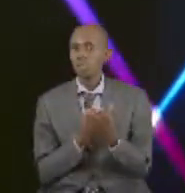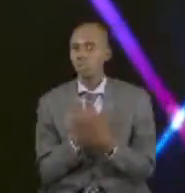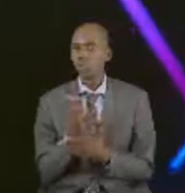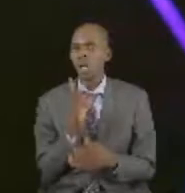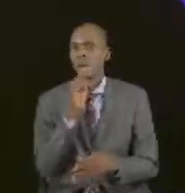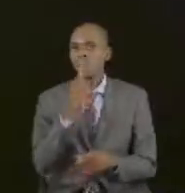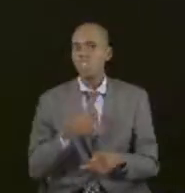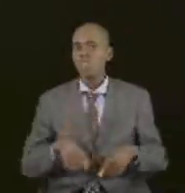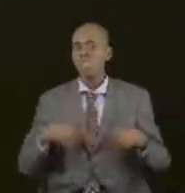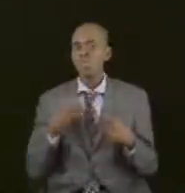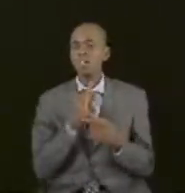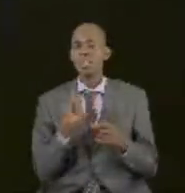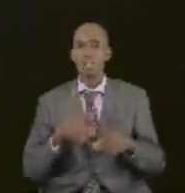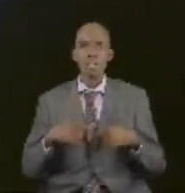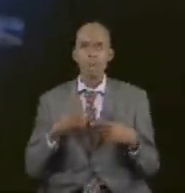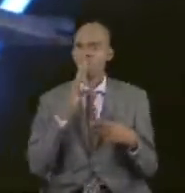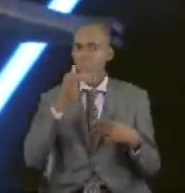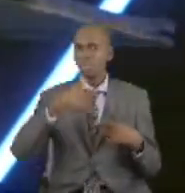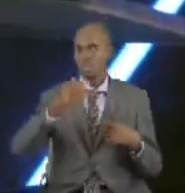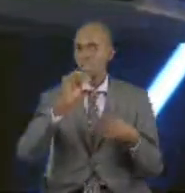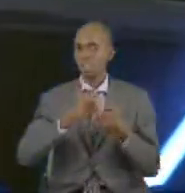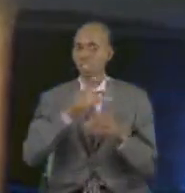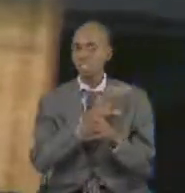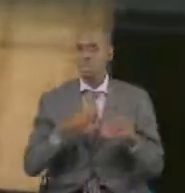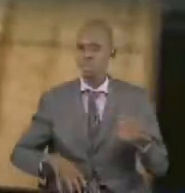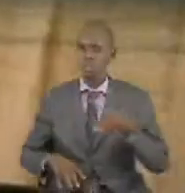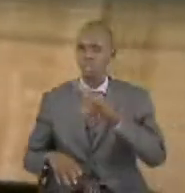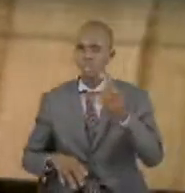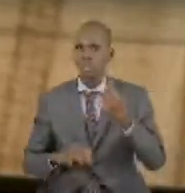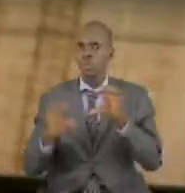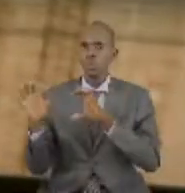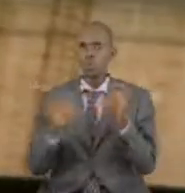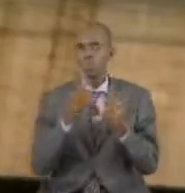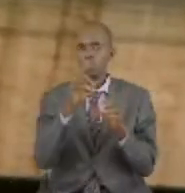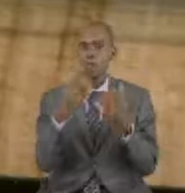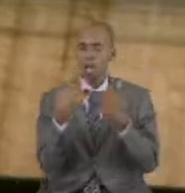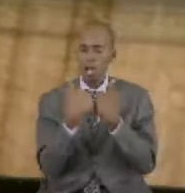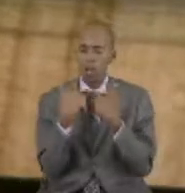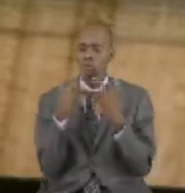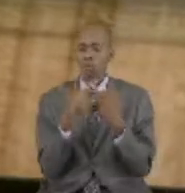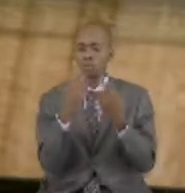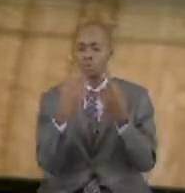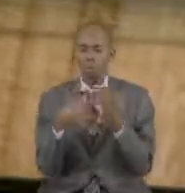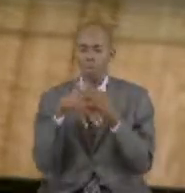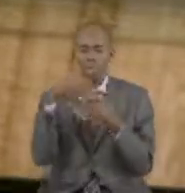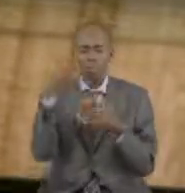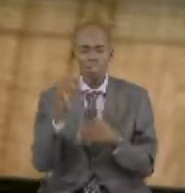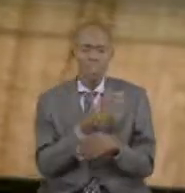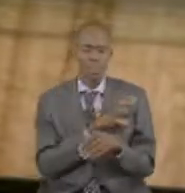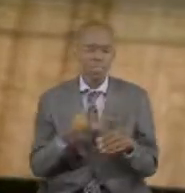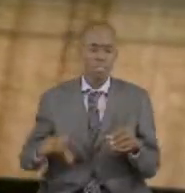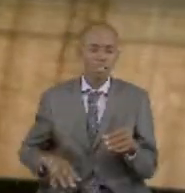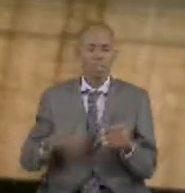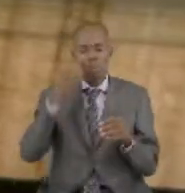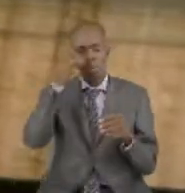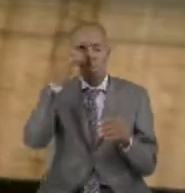que vit dans le mensonge jours est ce que tu es encore en question à ce que tu te dois venue de sortie de crise ont pas ce que tu veux